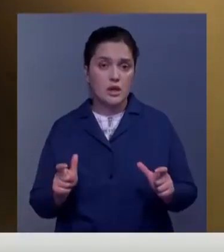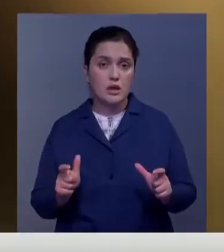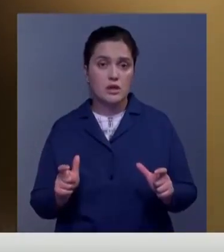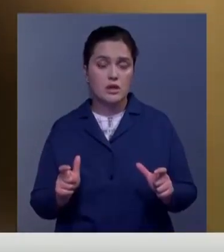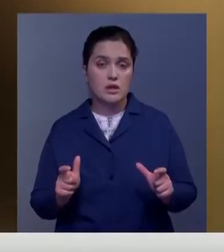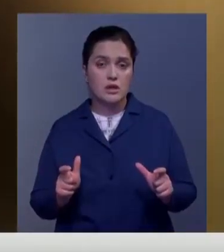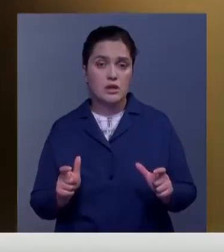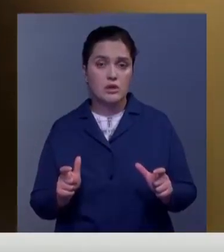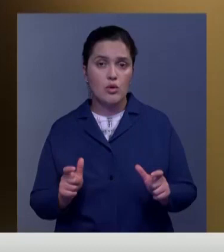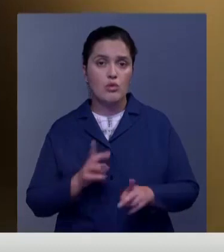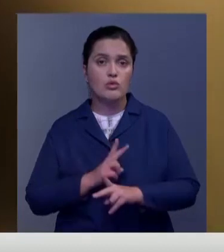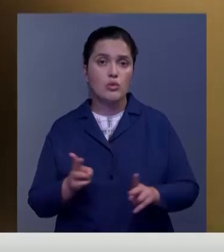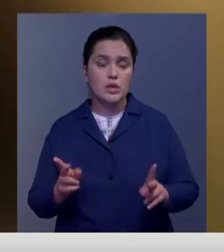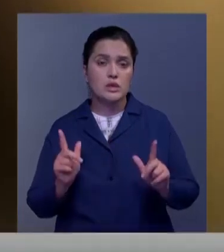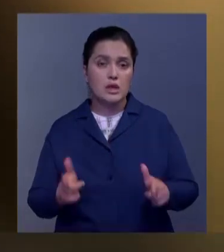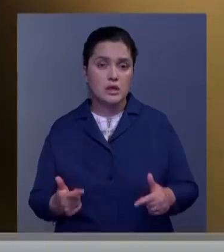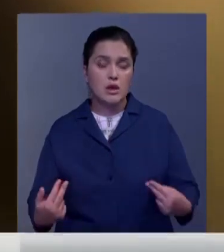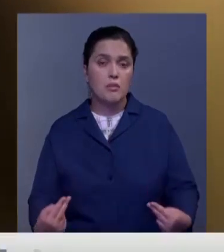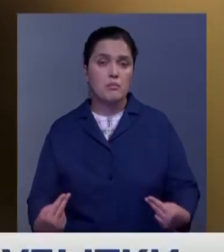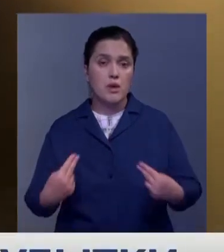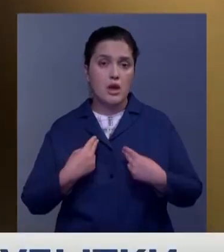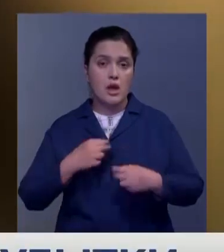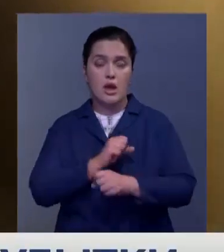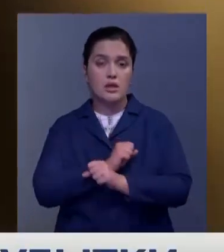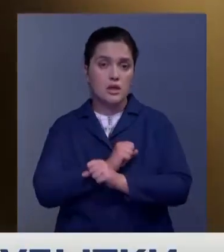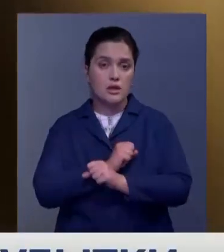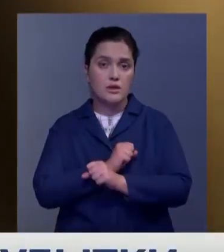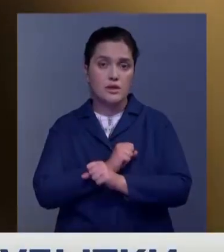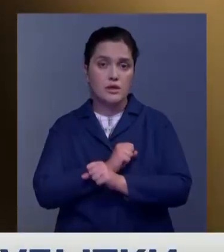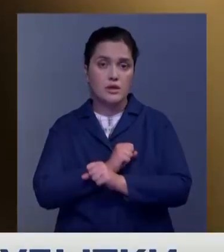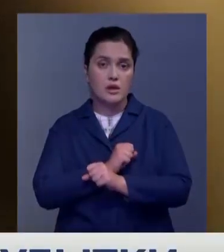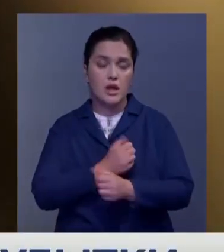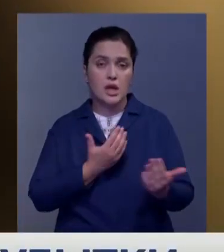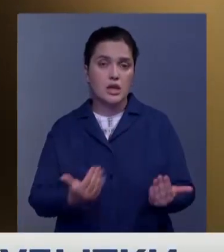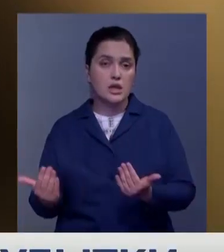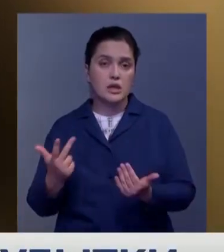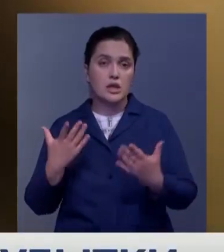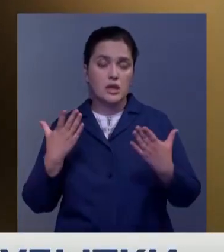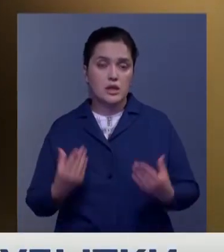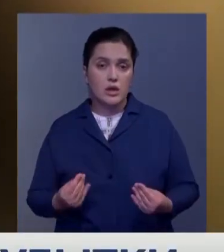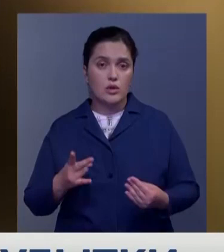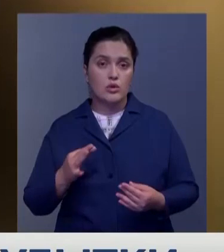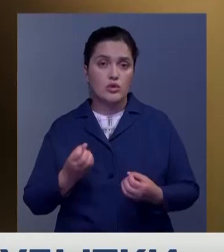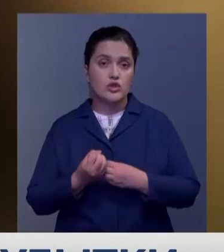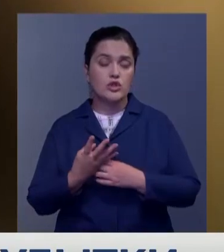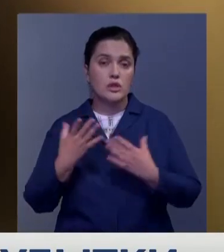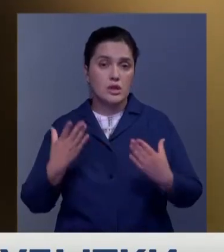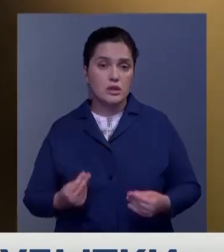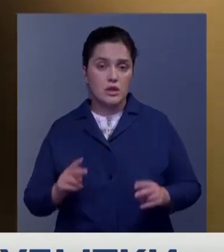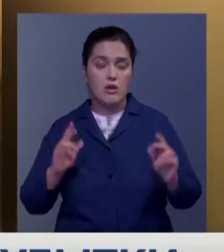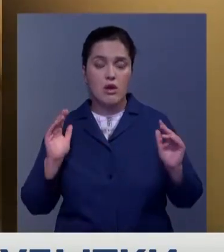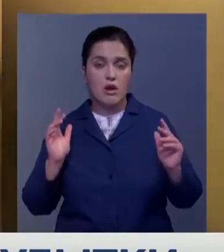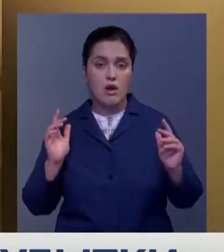И думать о том, что кто-то согласится приехать отдыхать в Цахкадзор, кататься 3 дня на лыжах, но до этого 14 дней отсидеть в